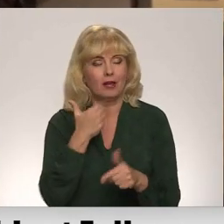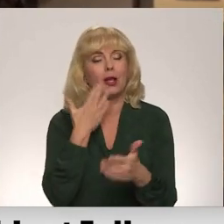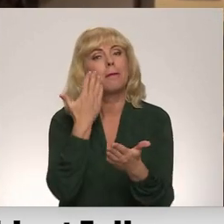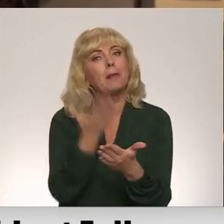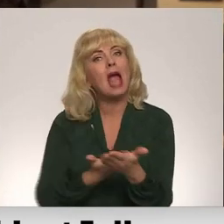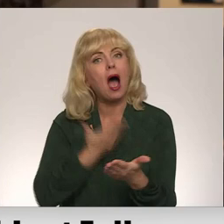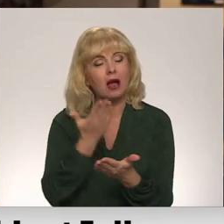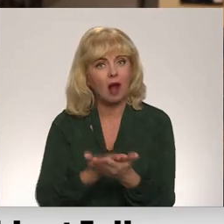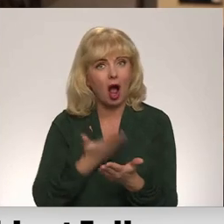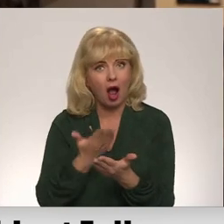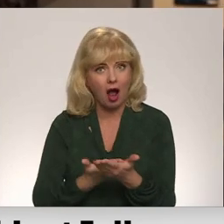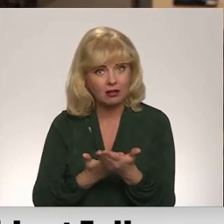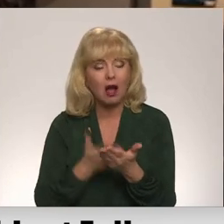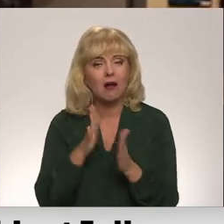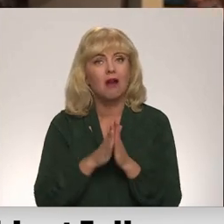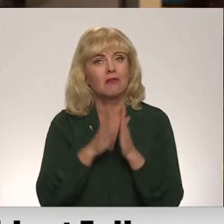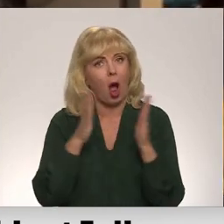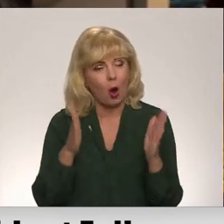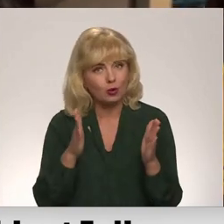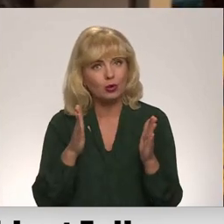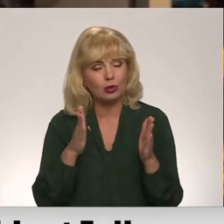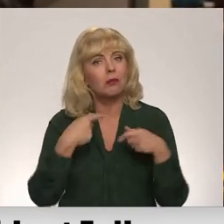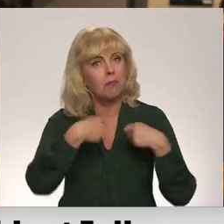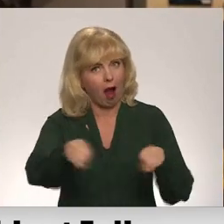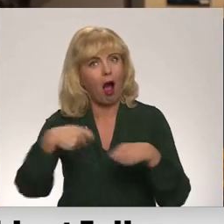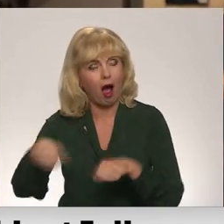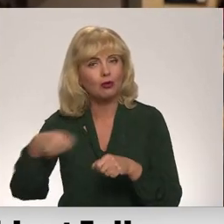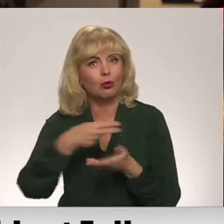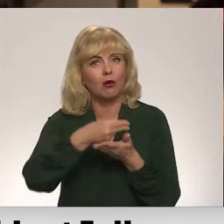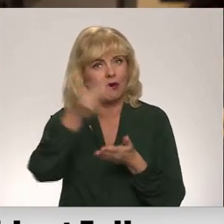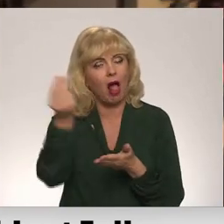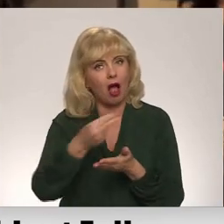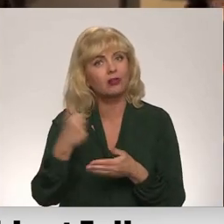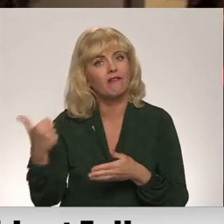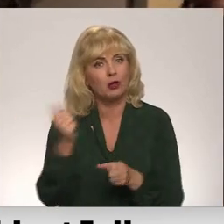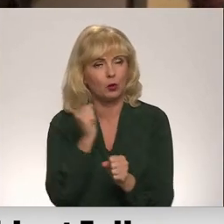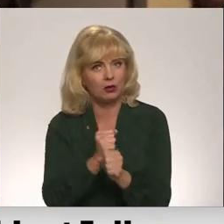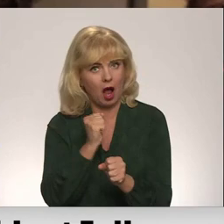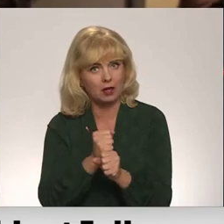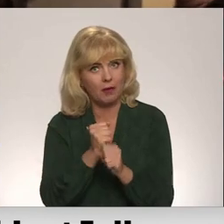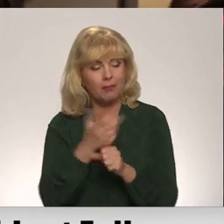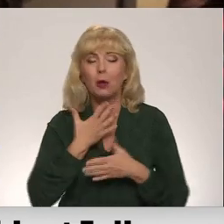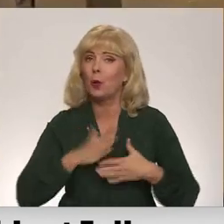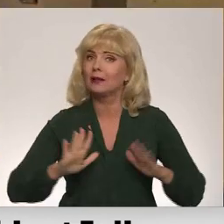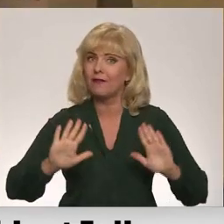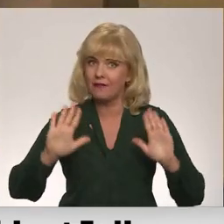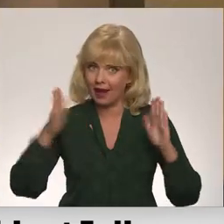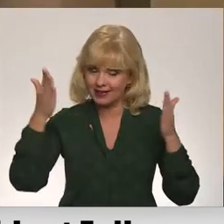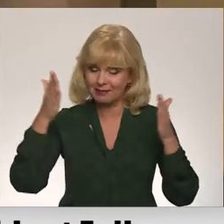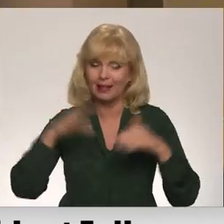reci kanālus, kas īstenībā pārdod lielāko daļu no viņas darbiem un tiesa neveiksmīgi.